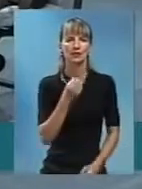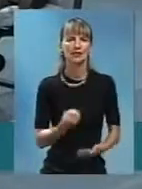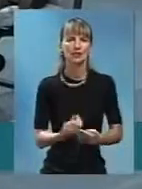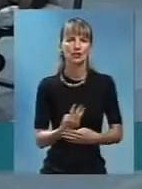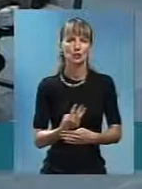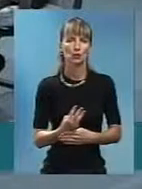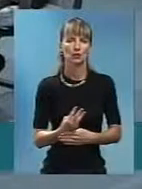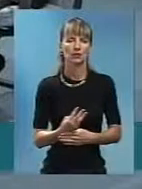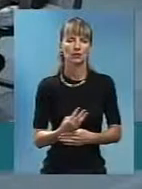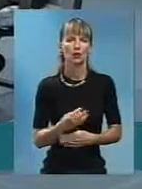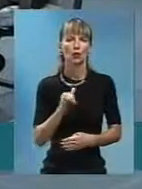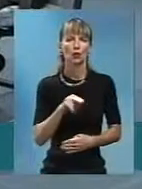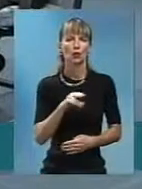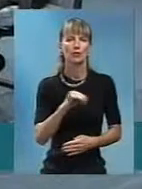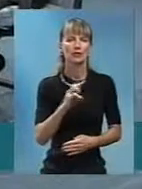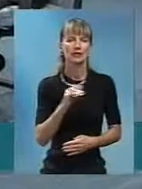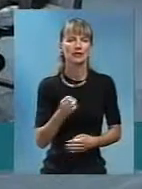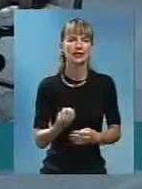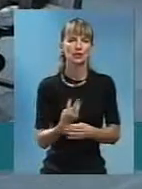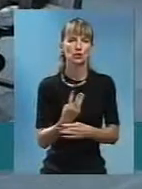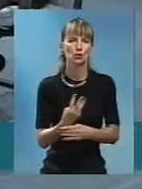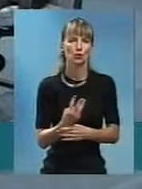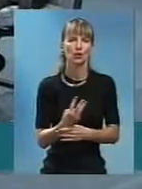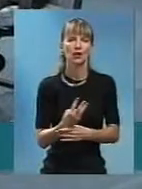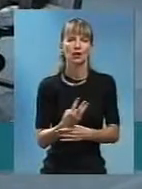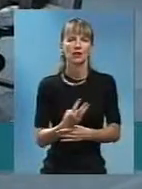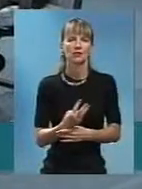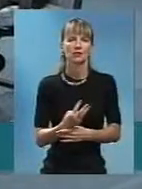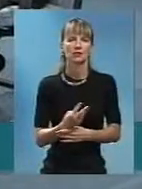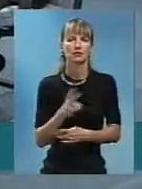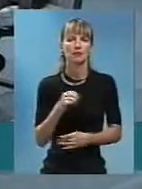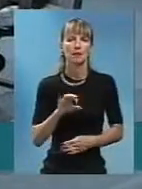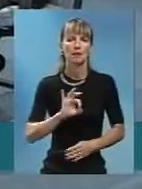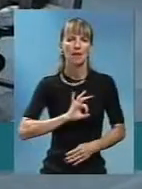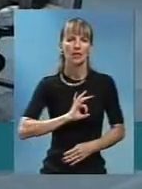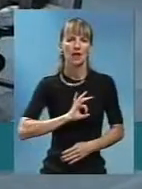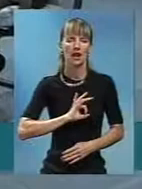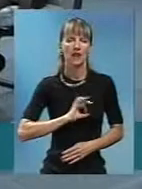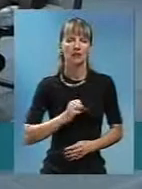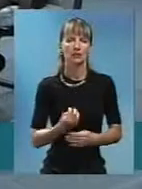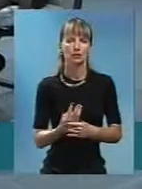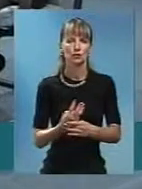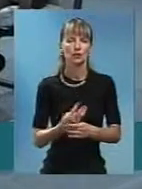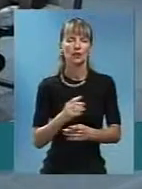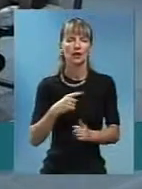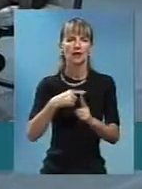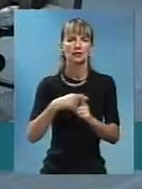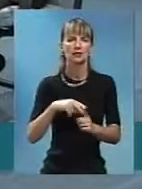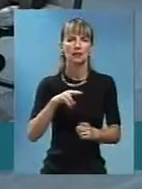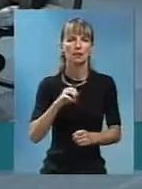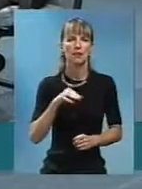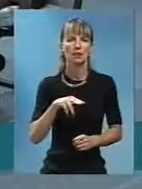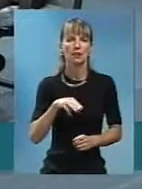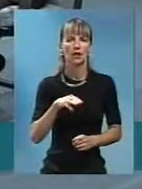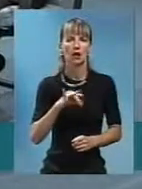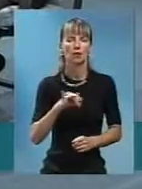тризуби, упівські тризуби, тризуби на медалях, на хресті Петлюри. Це